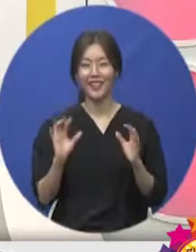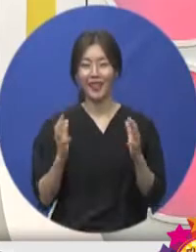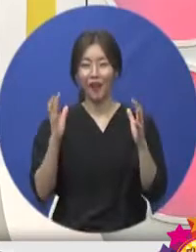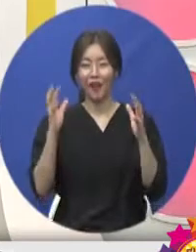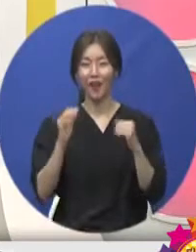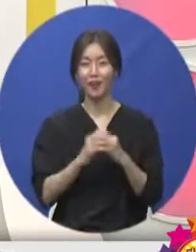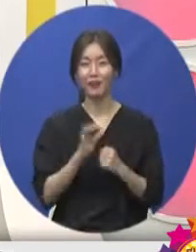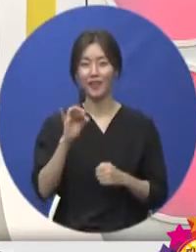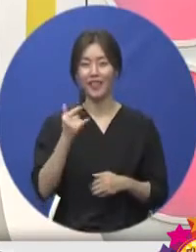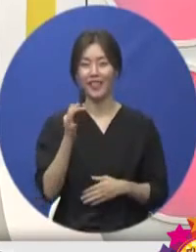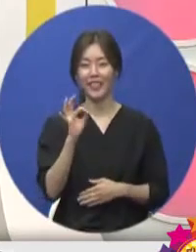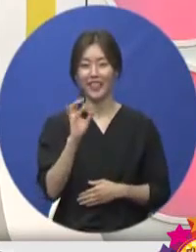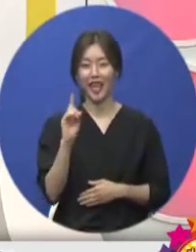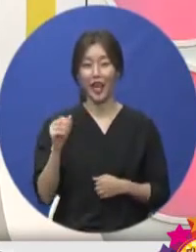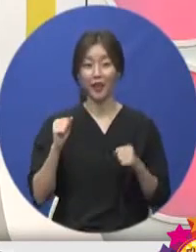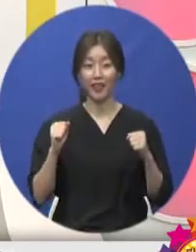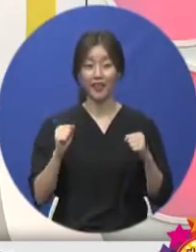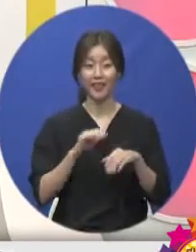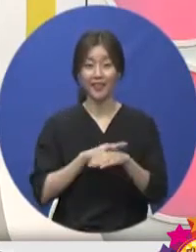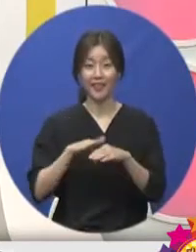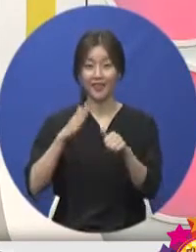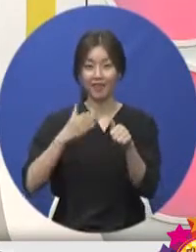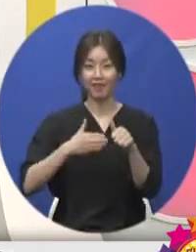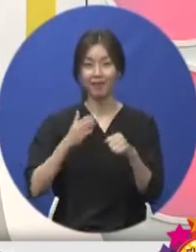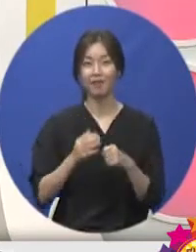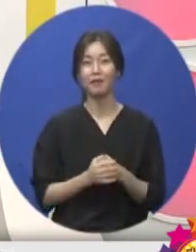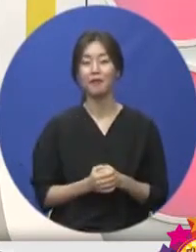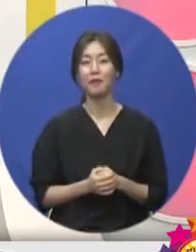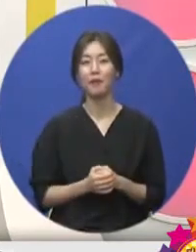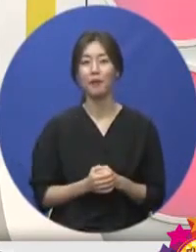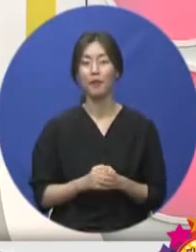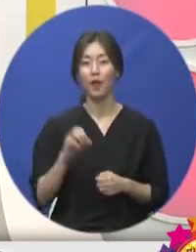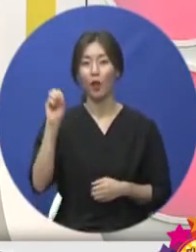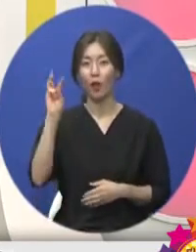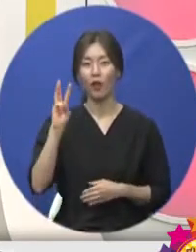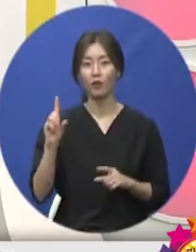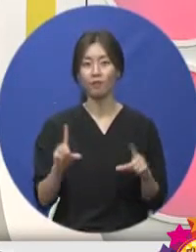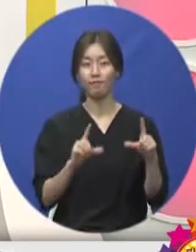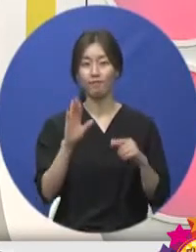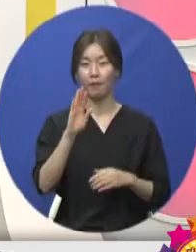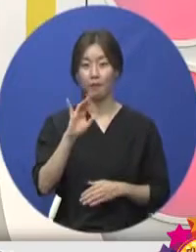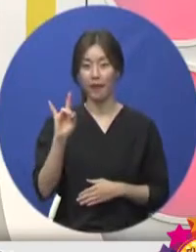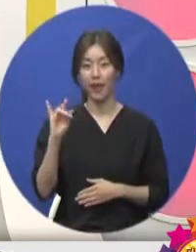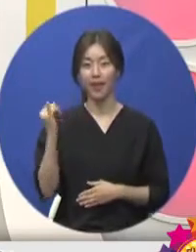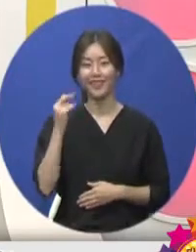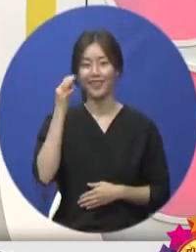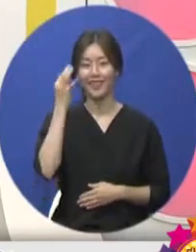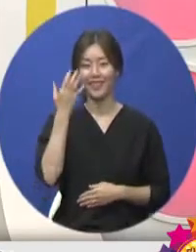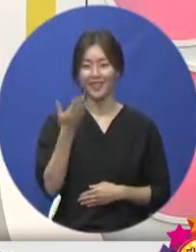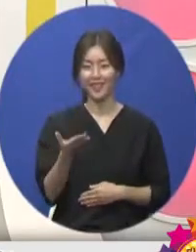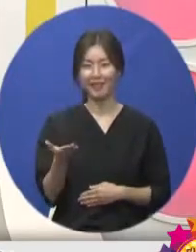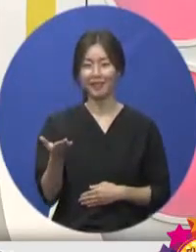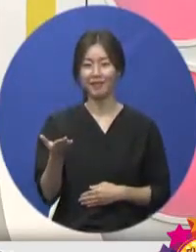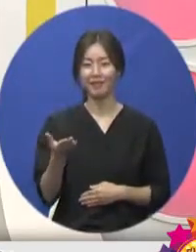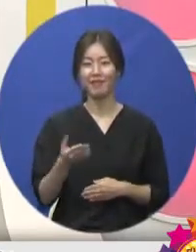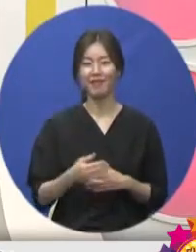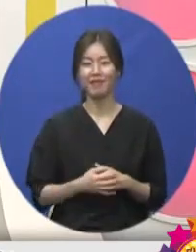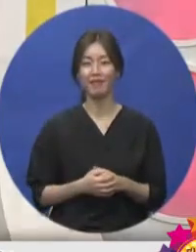은하 화이팅 해주셨으니까 멋지게 잘해주십시오. 네. 네. 자, 광주 북구의 배은하님의 노래 들어볼까요?